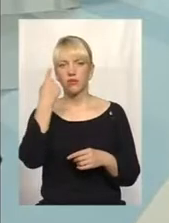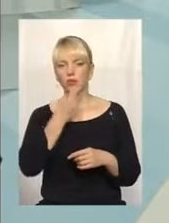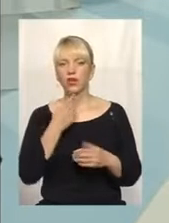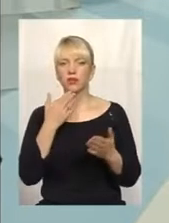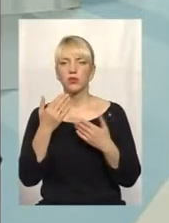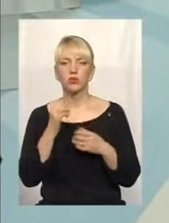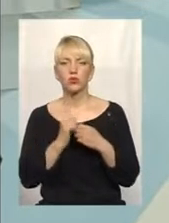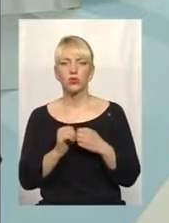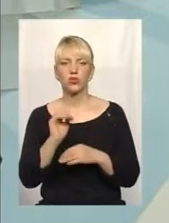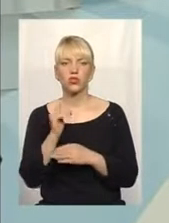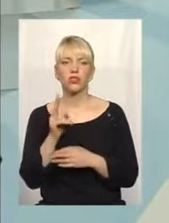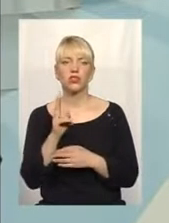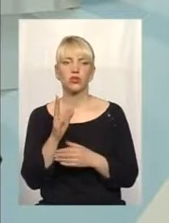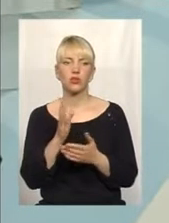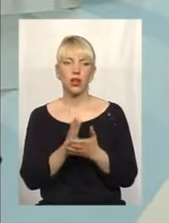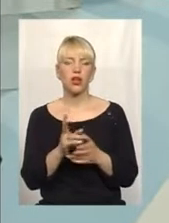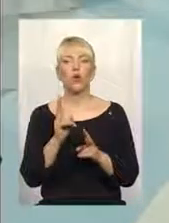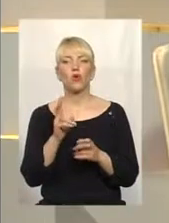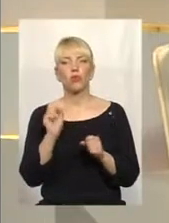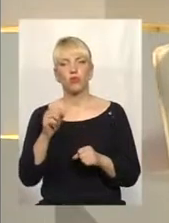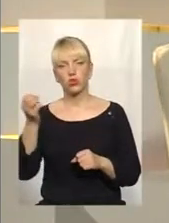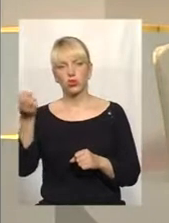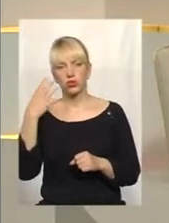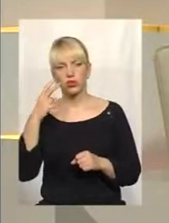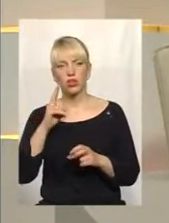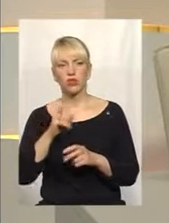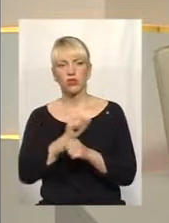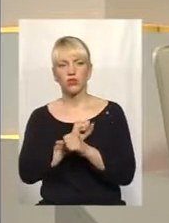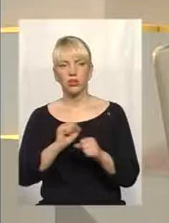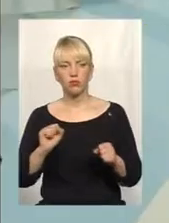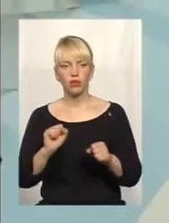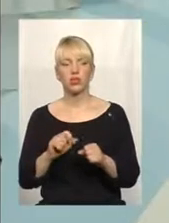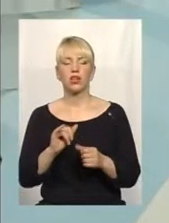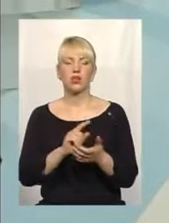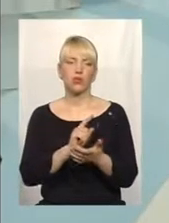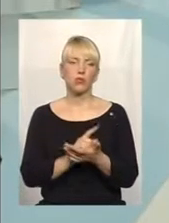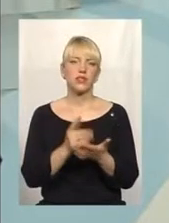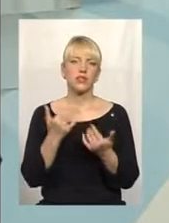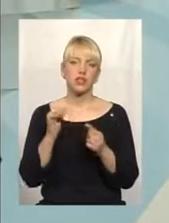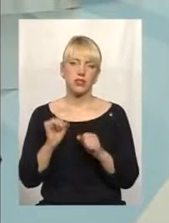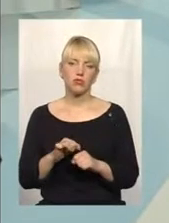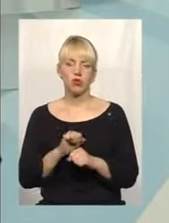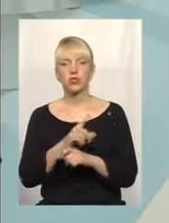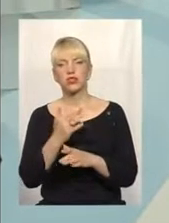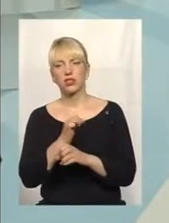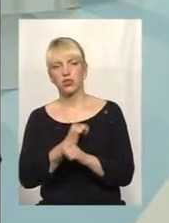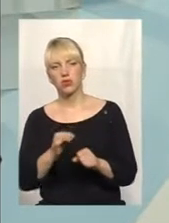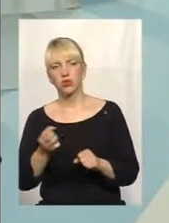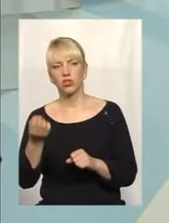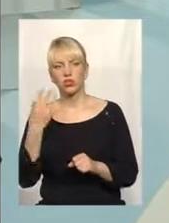до кожної дитини, яка має ті кому чи інші... Кому сонячні ванни, а кому їх не обов'язково, і скільки можна ті чи інші дитині сонячних